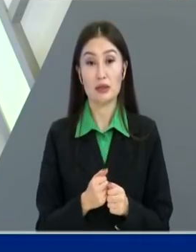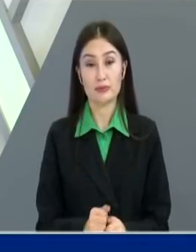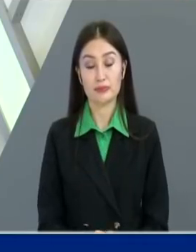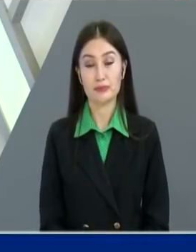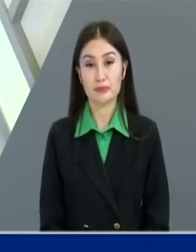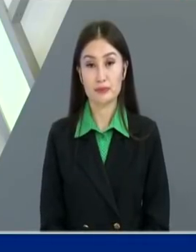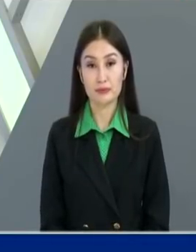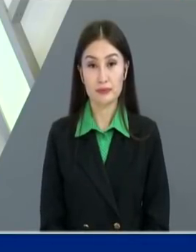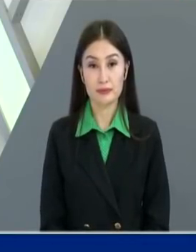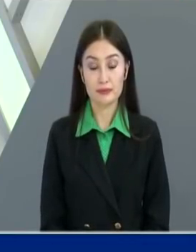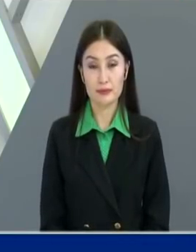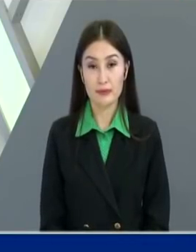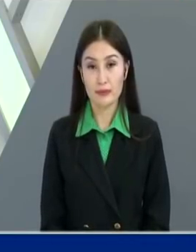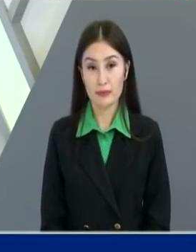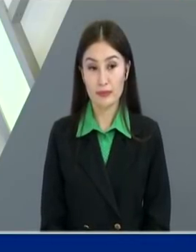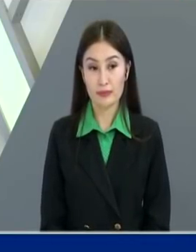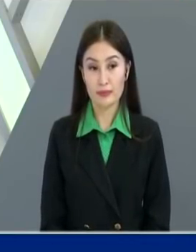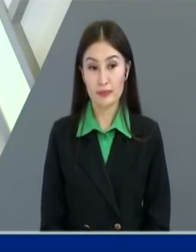Сязбек Нурмамбетов, Алатау 24.